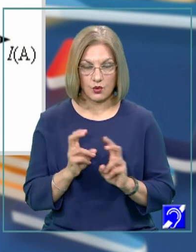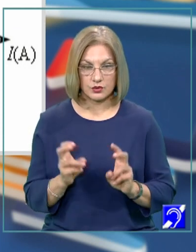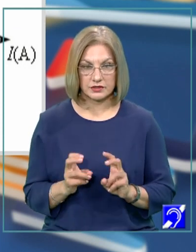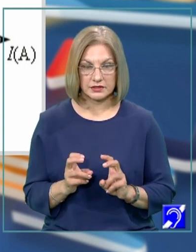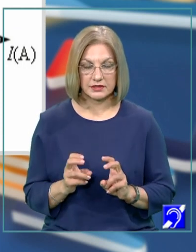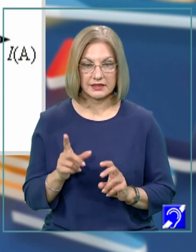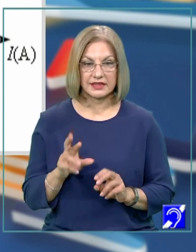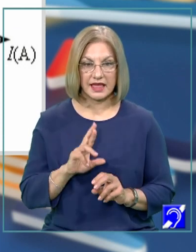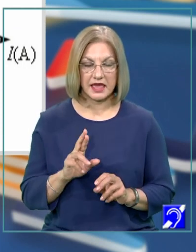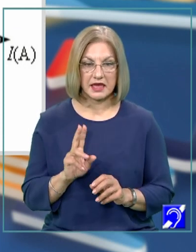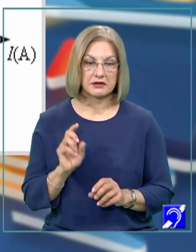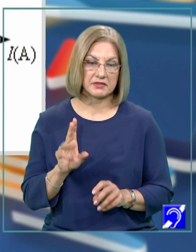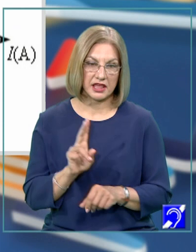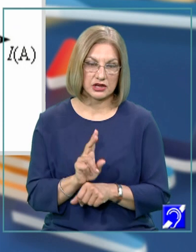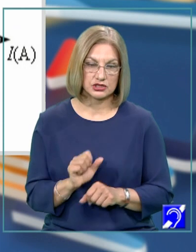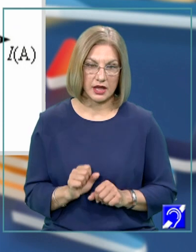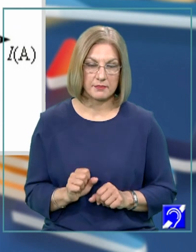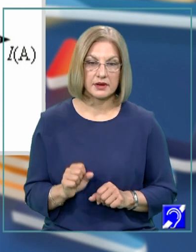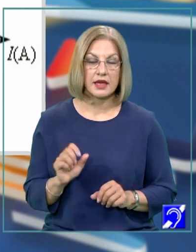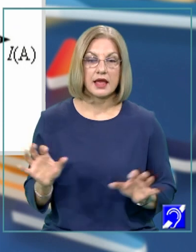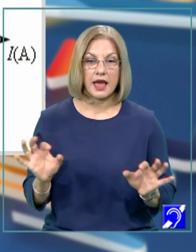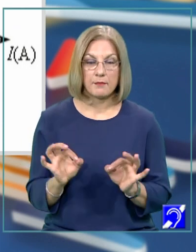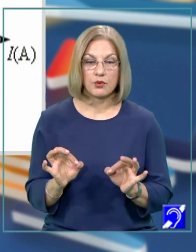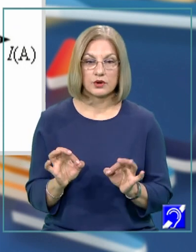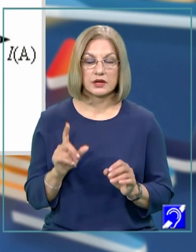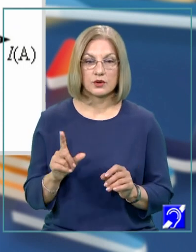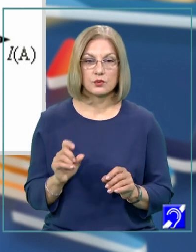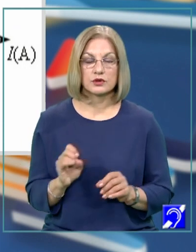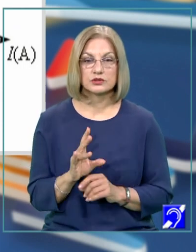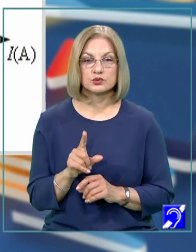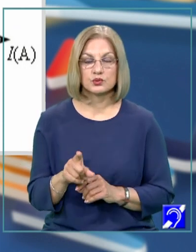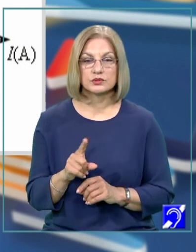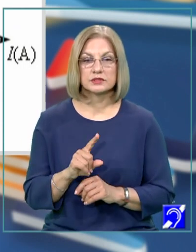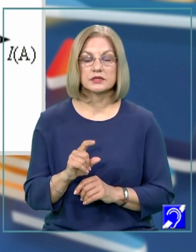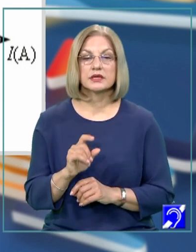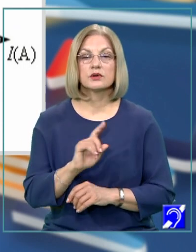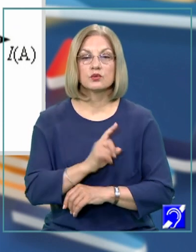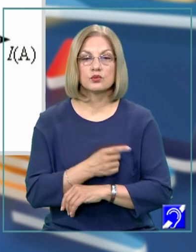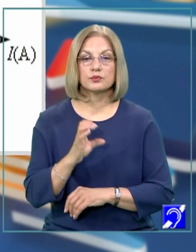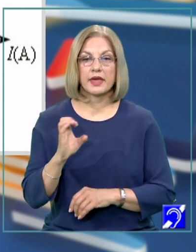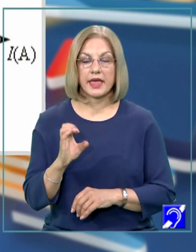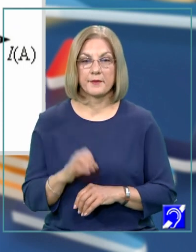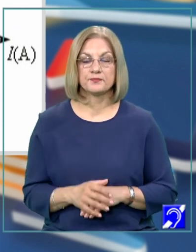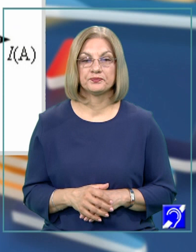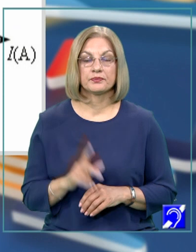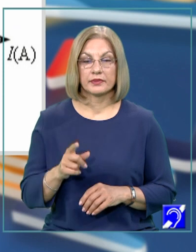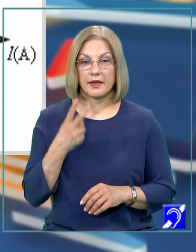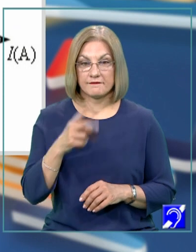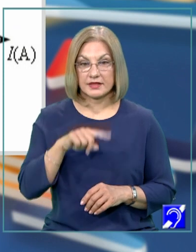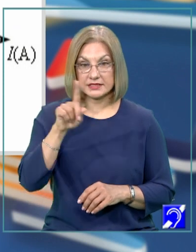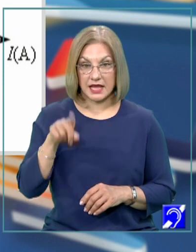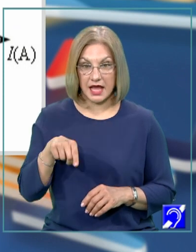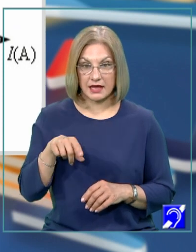neglijabilă la bornele unei surse cu tensiunea electromotoare e În graficul din figura